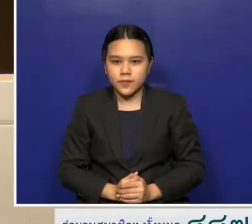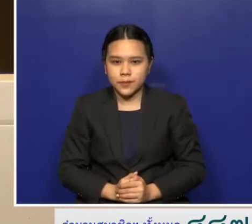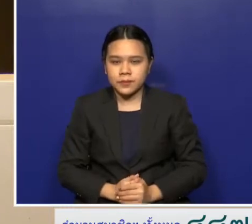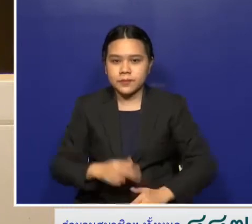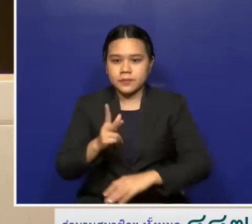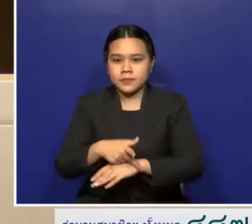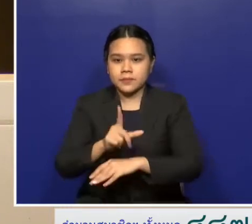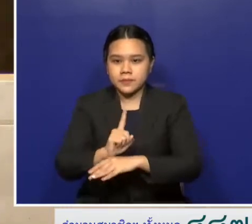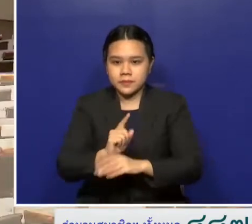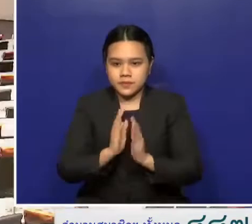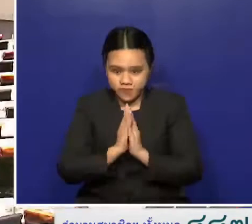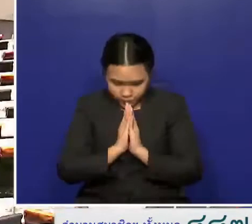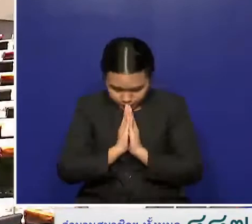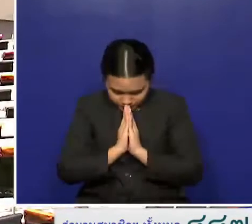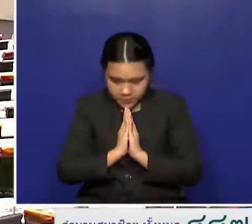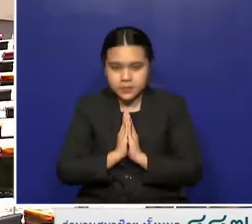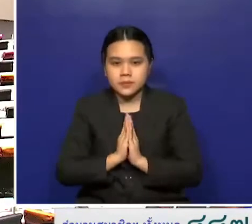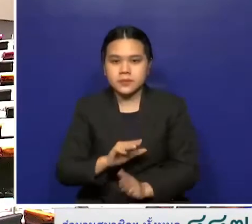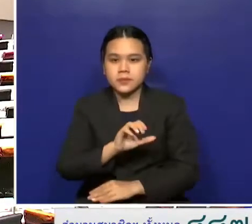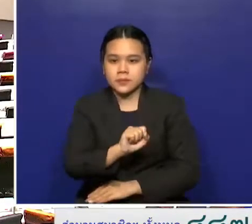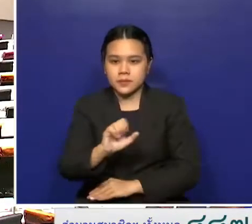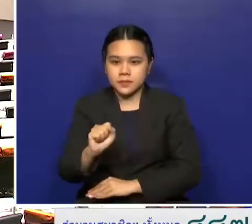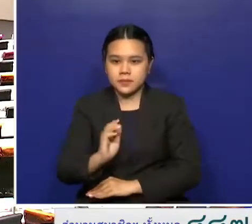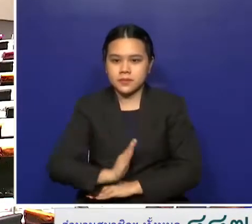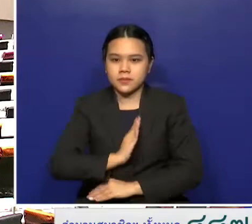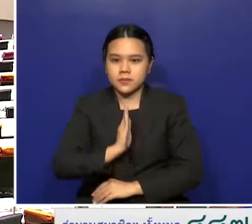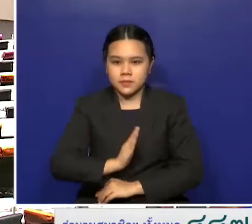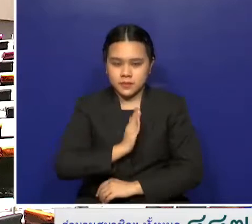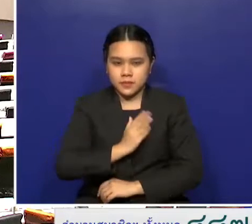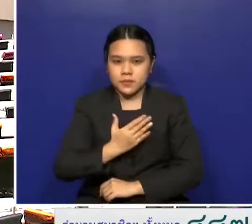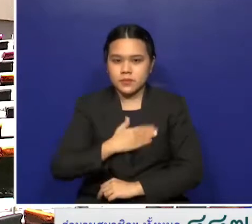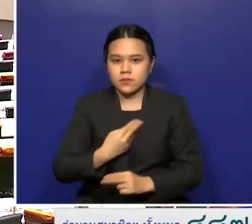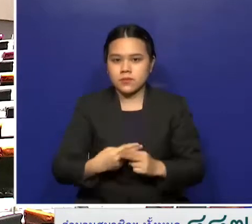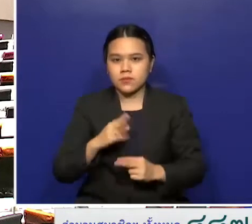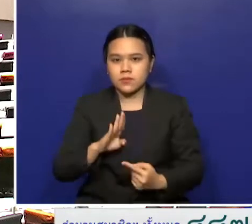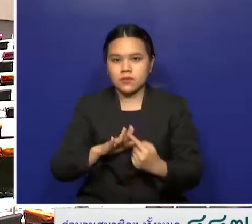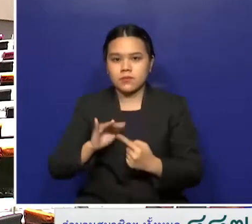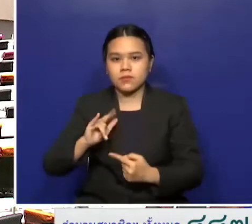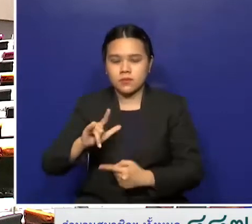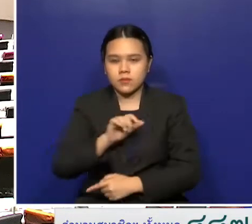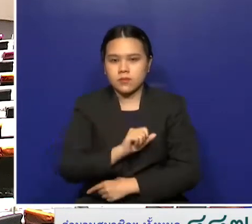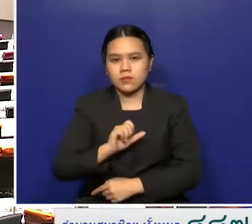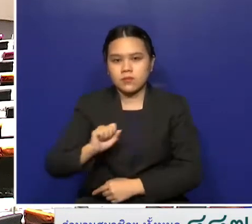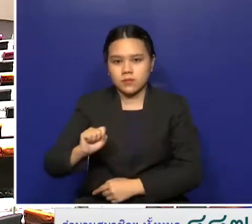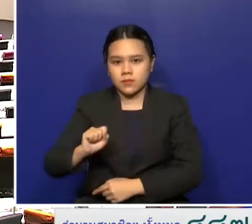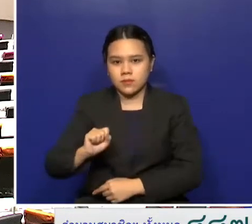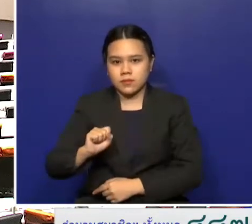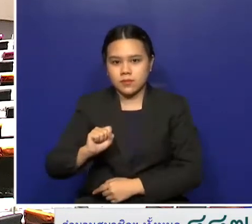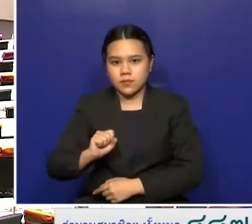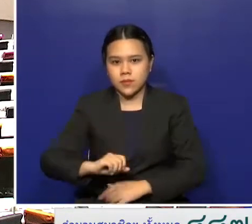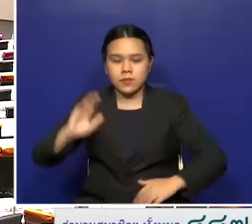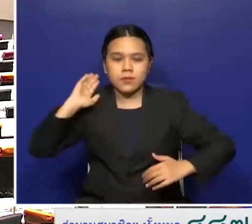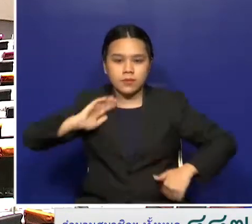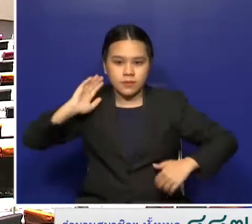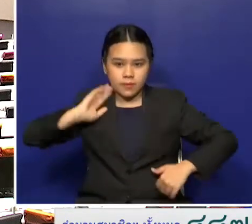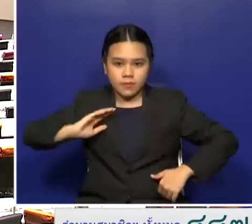ทานสภาทิครบ ท่านสมาชิผู้ทรงเกียตกับผมในบนศัตบวรงามสมาชิกสภาผแทนะสอนจัหวดจุปุรี พ